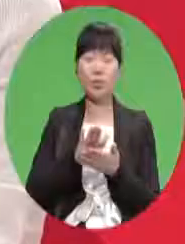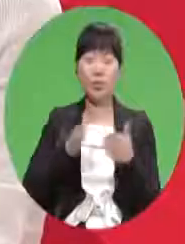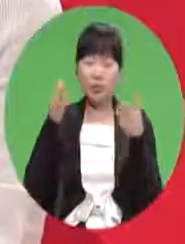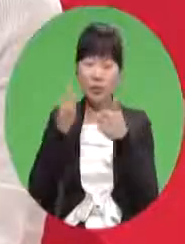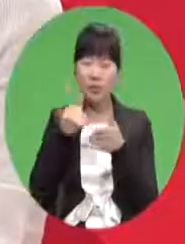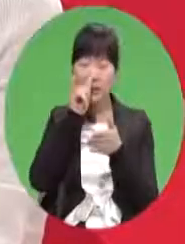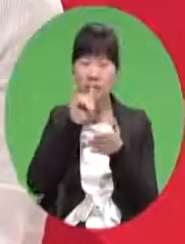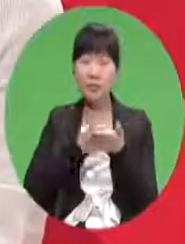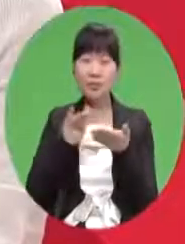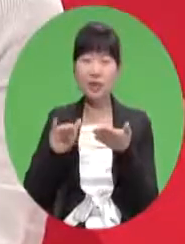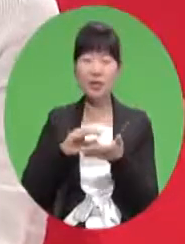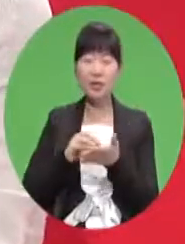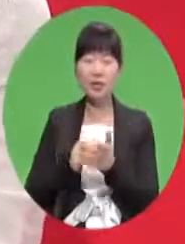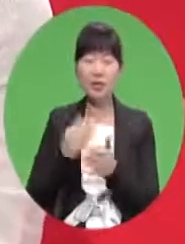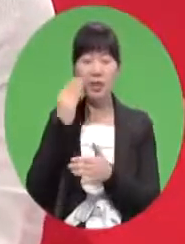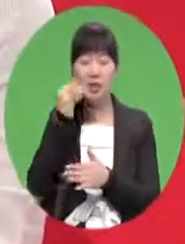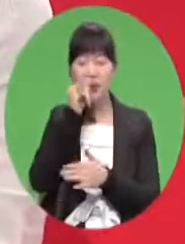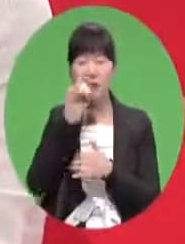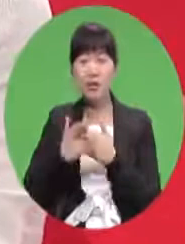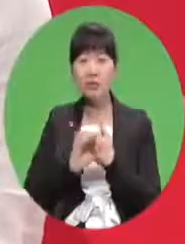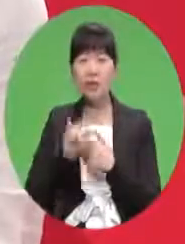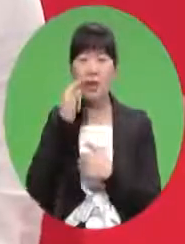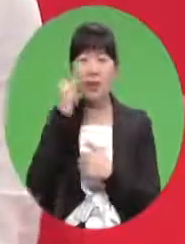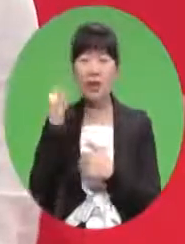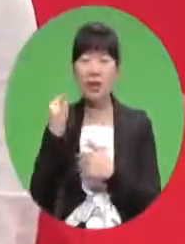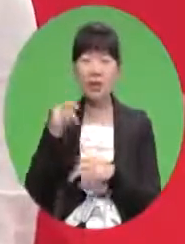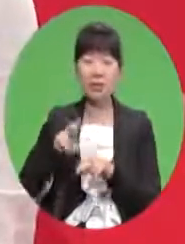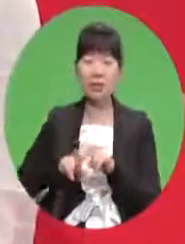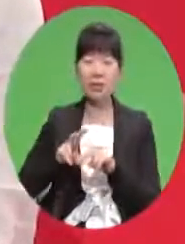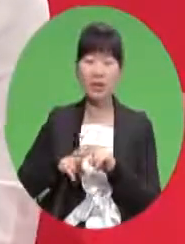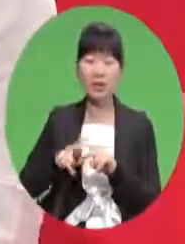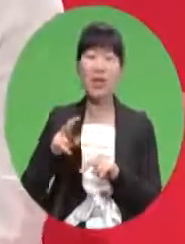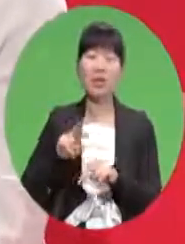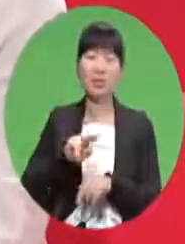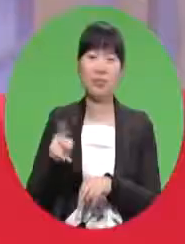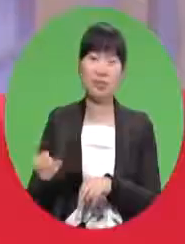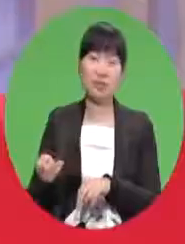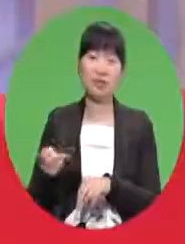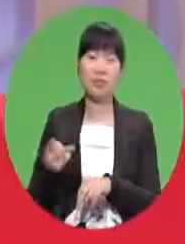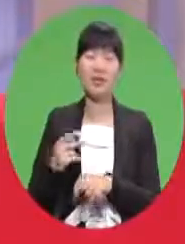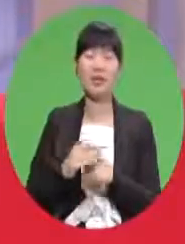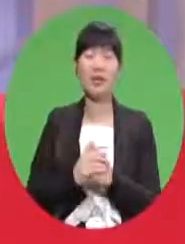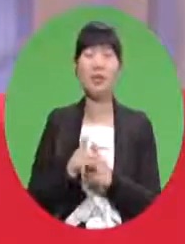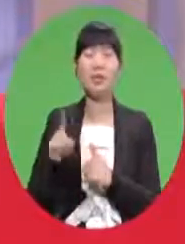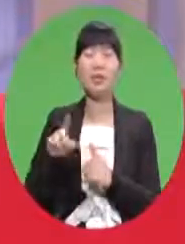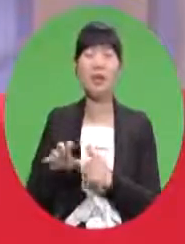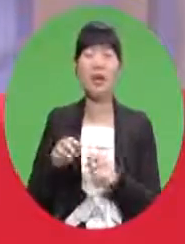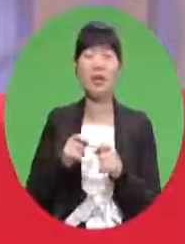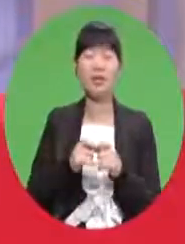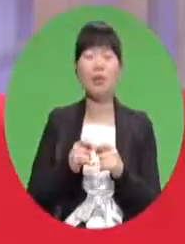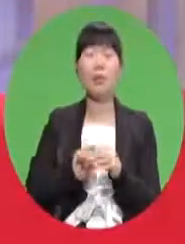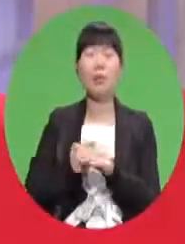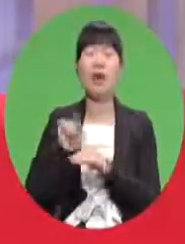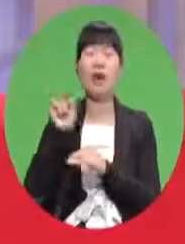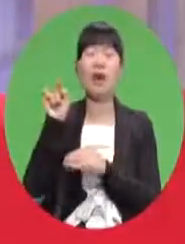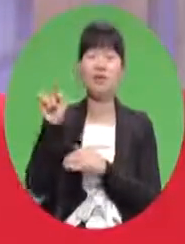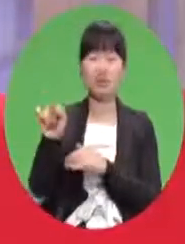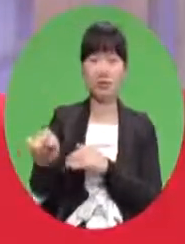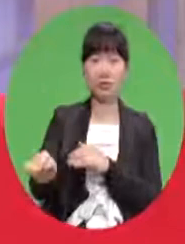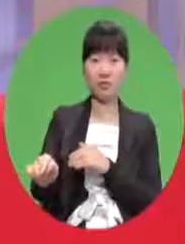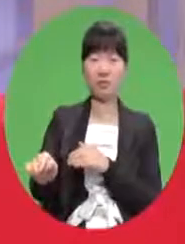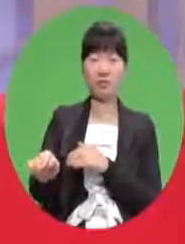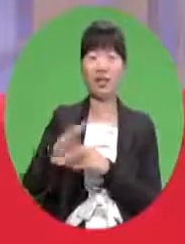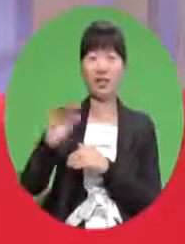몰두를 해요. 이게 어느 정도 적응이 되면 엄마의 위치를 옮기는 네. 거예요. 어느 쪽으로? 점점 바깥쪽으로. 네.